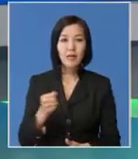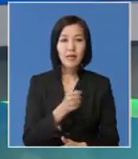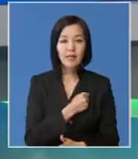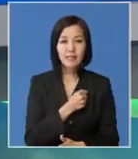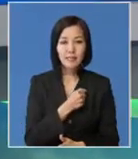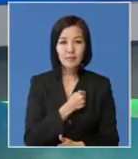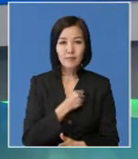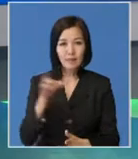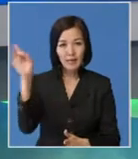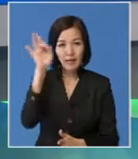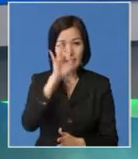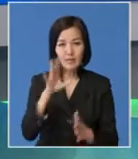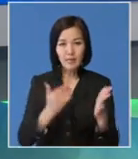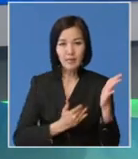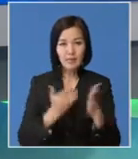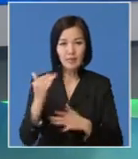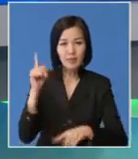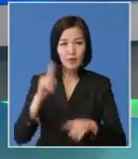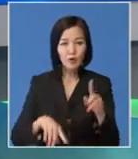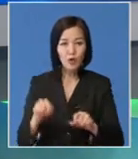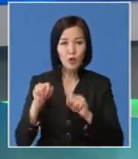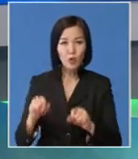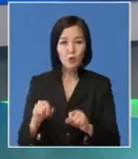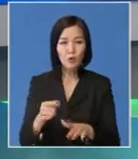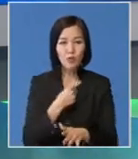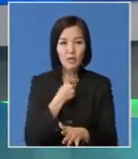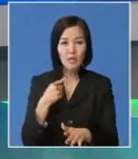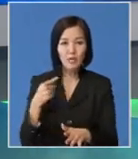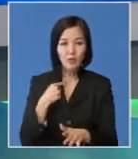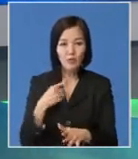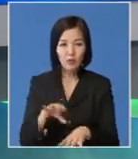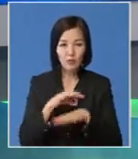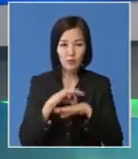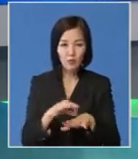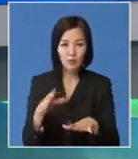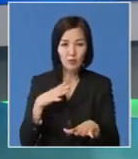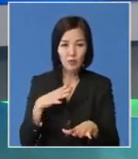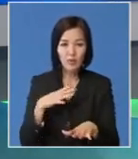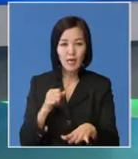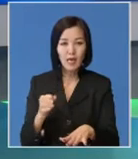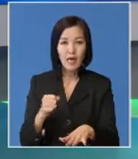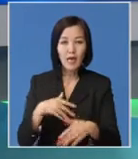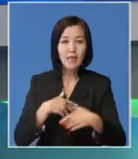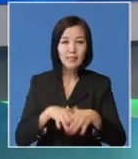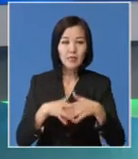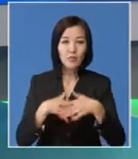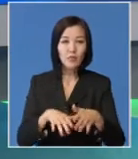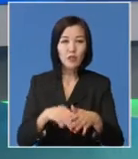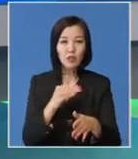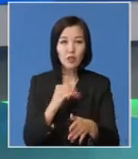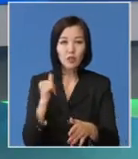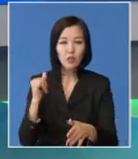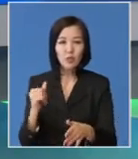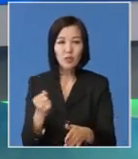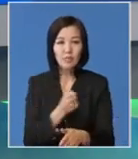Әскеріміздің айбынын асқақтатқан отан қорғаушылар мерекесі Талдықорған төрінде бар сән салтанатымен тойланды. Әскери шеруге қатысқан жетісулық